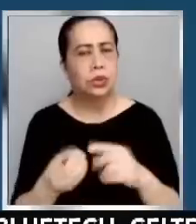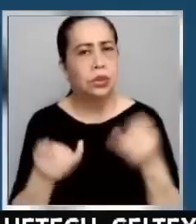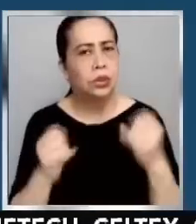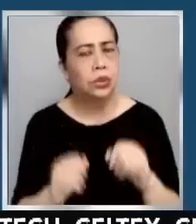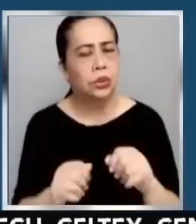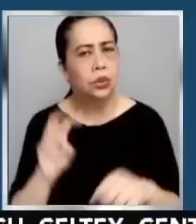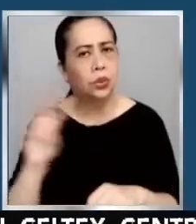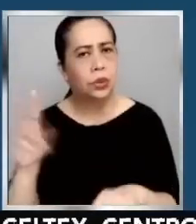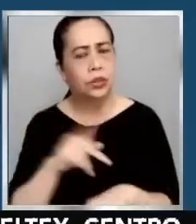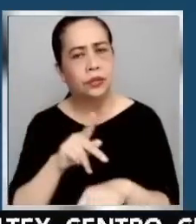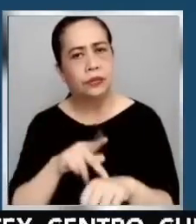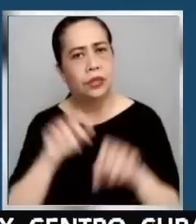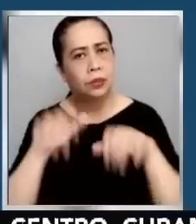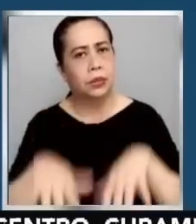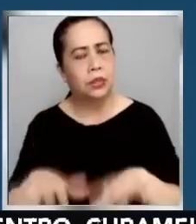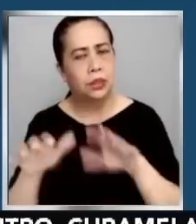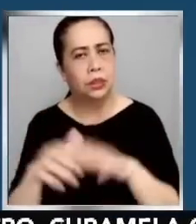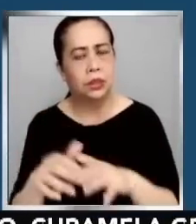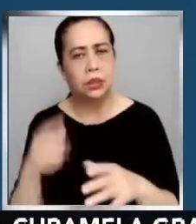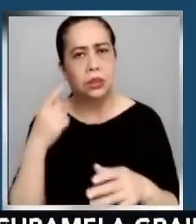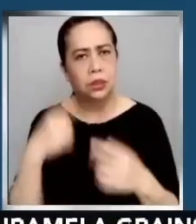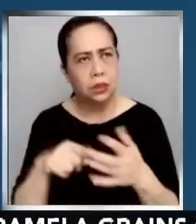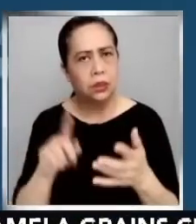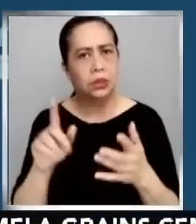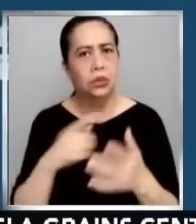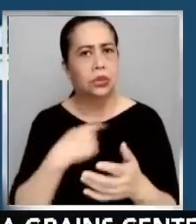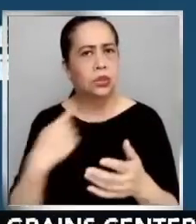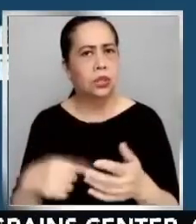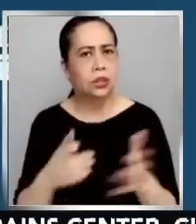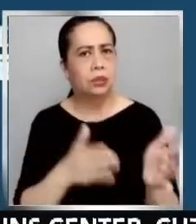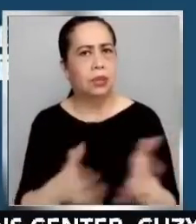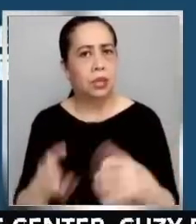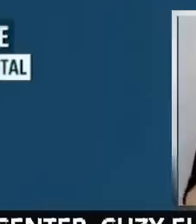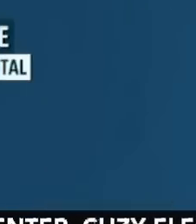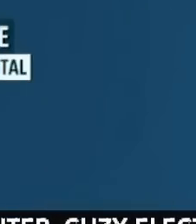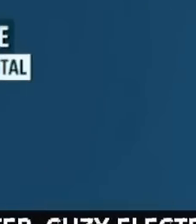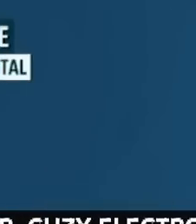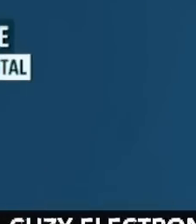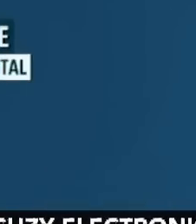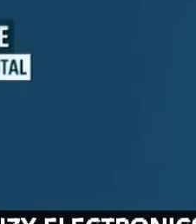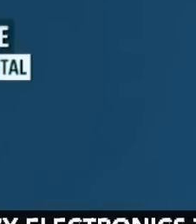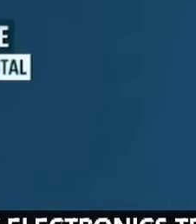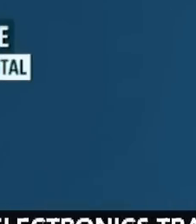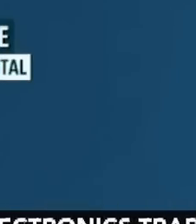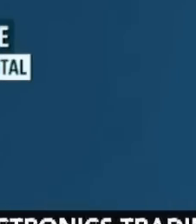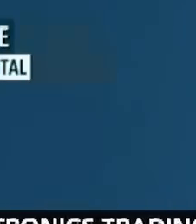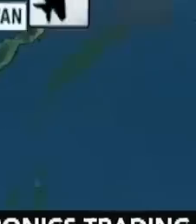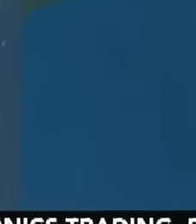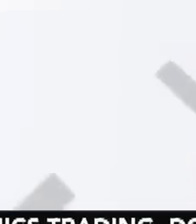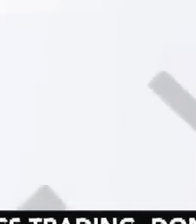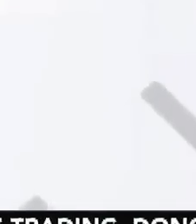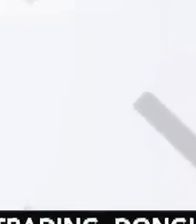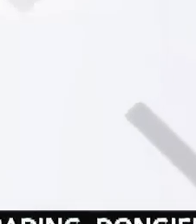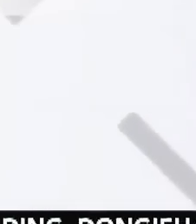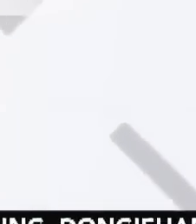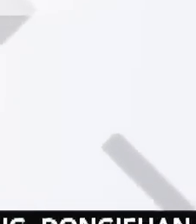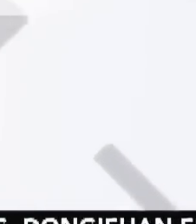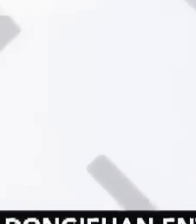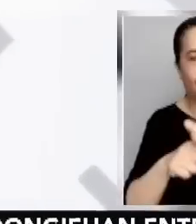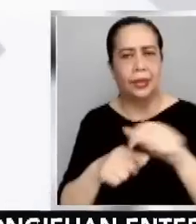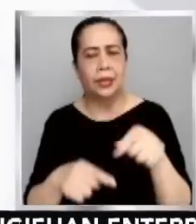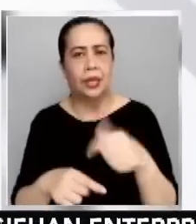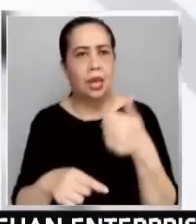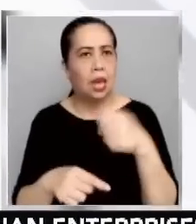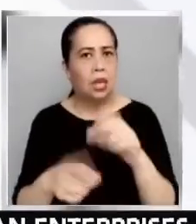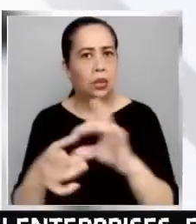Sea, inuungkat din ng China ang planong dagdag EDCA sites ng Amerika sa Pilipinas. Ang anumang kooperasyon